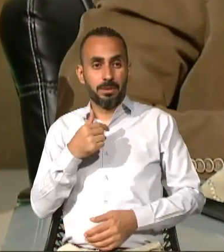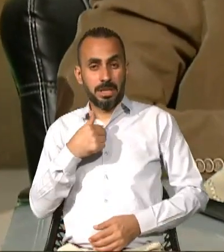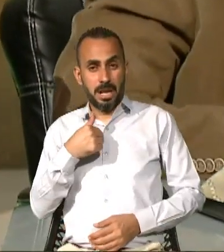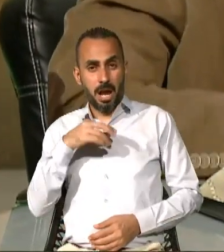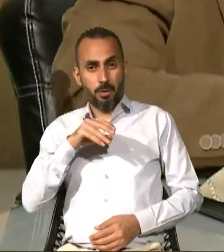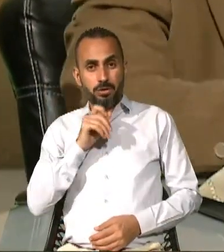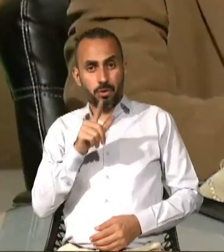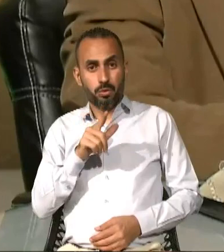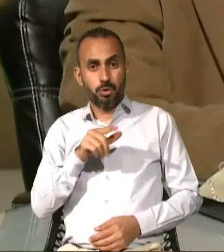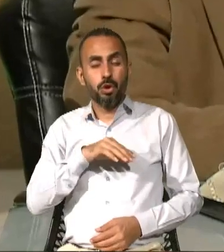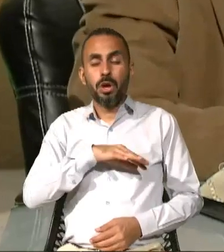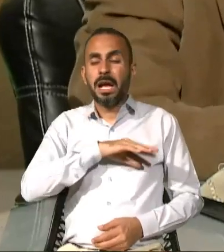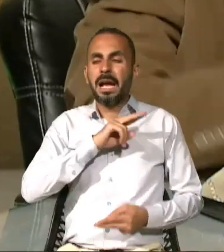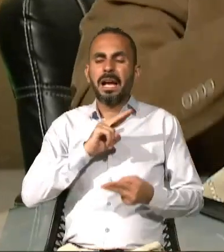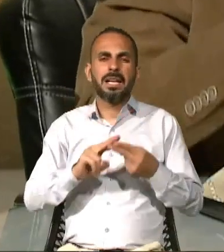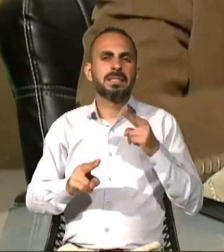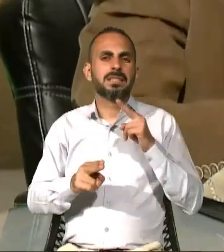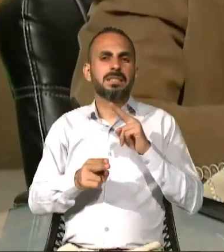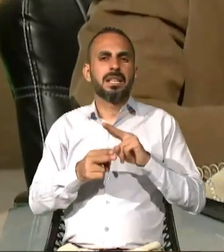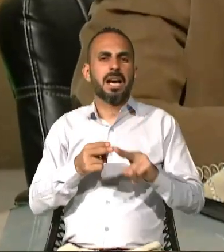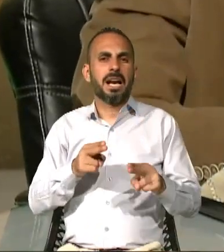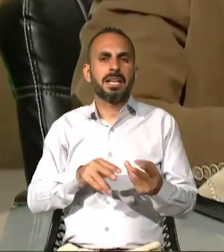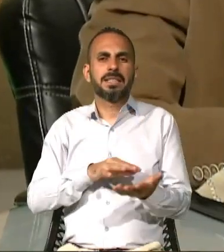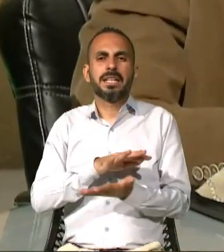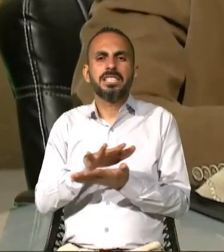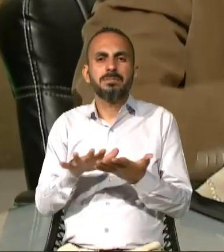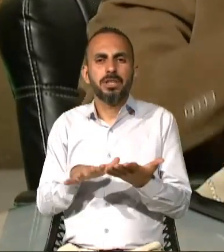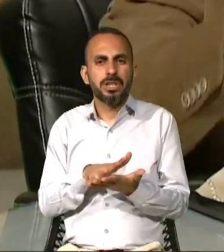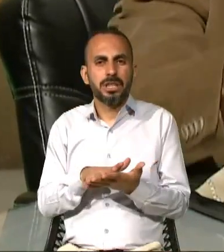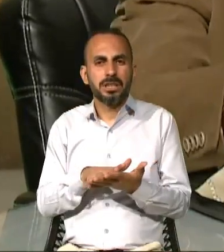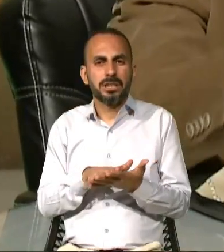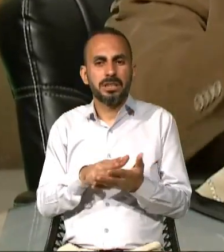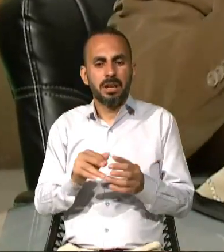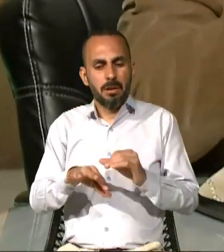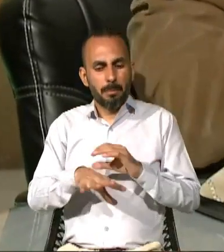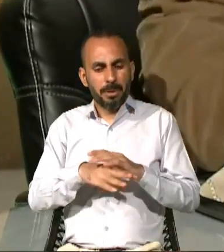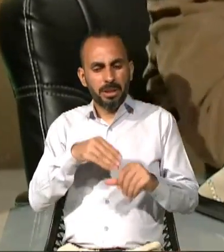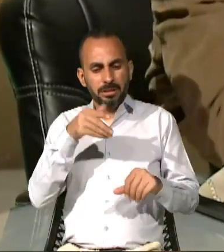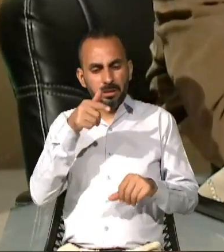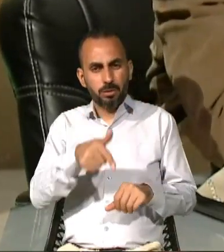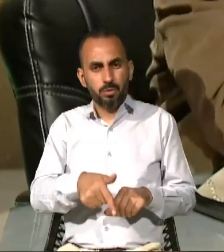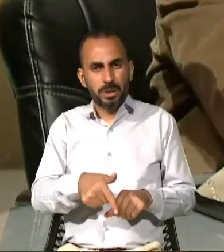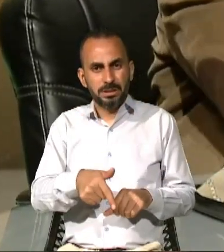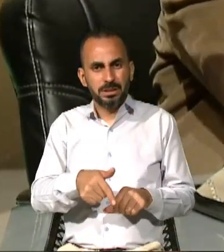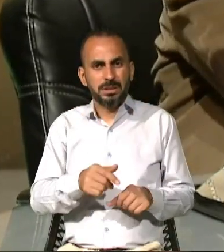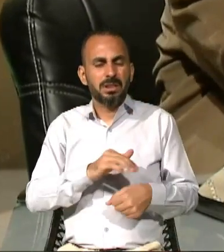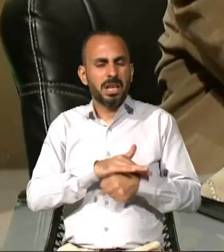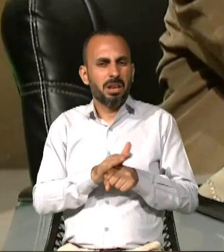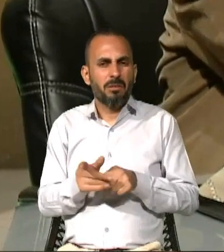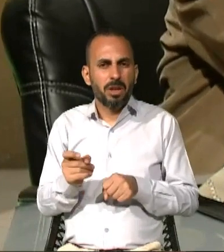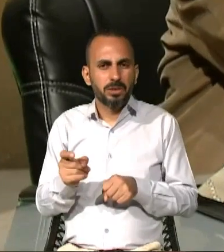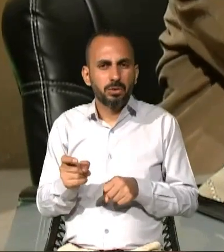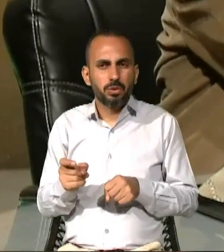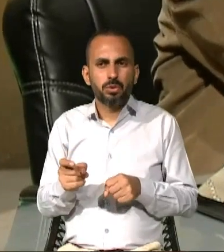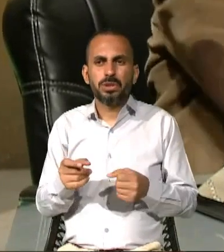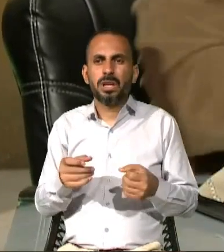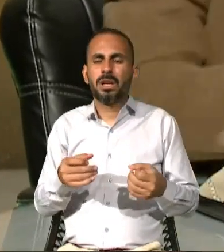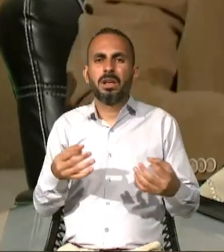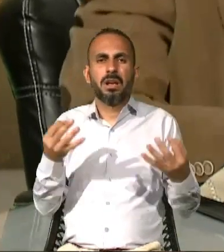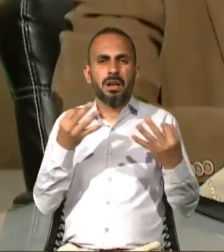وقتي، كل اللي بيحصل حوالينا وقتي. خفت ضيقتنا